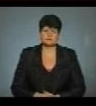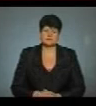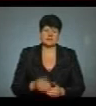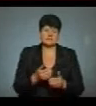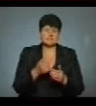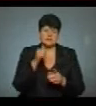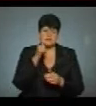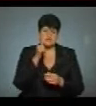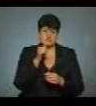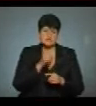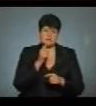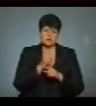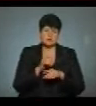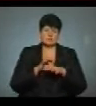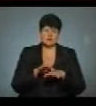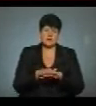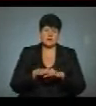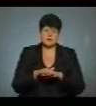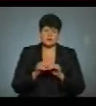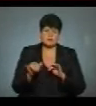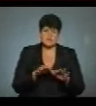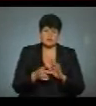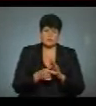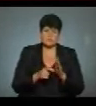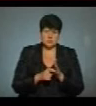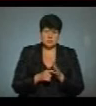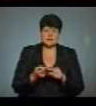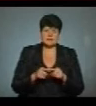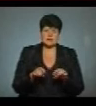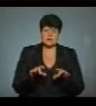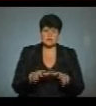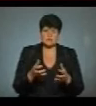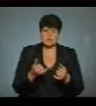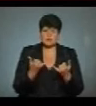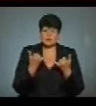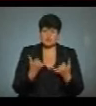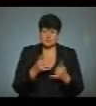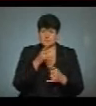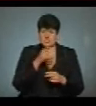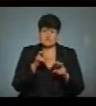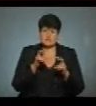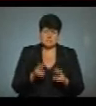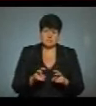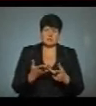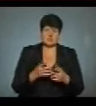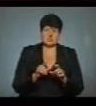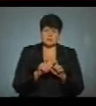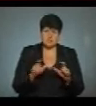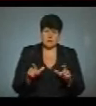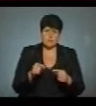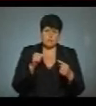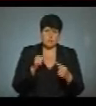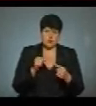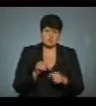Відзавтра в Тернополі заборонили проводити масові заходи в приміщеннях. Таке рішення прийняли сьогодні під час засідання оперативного штабу